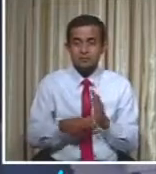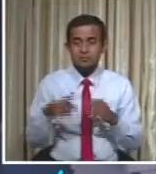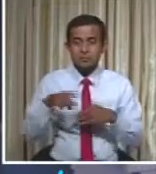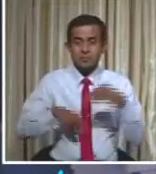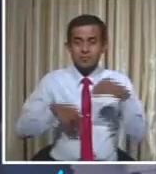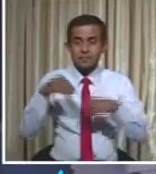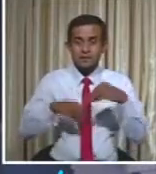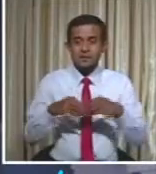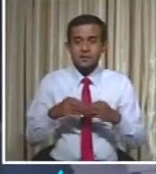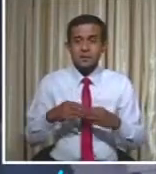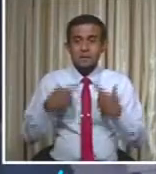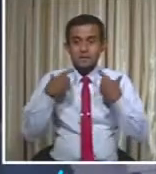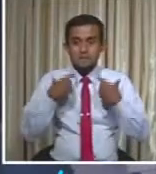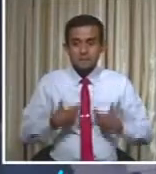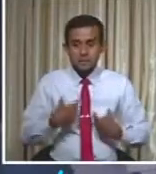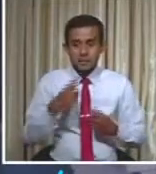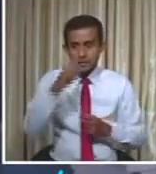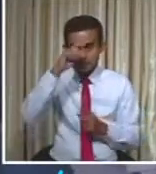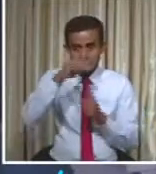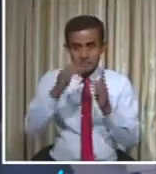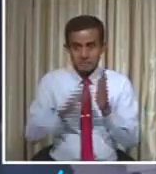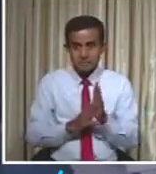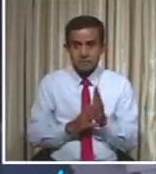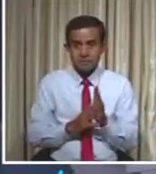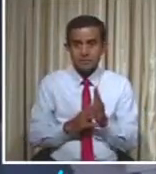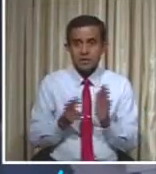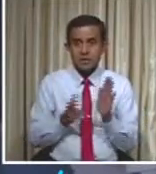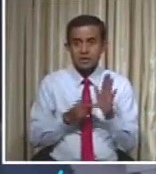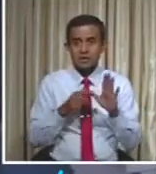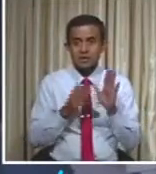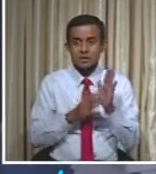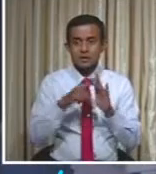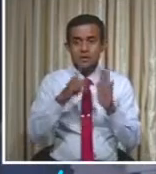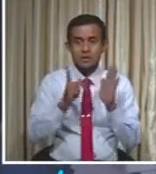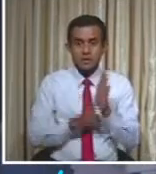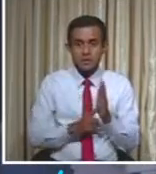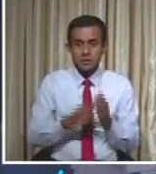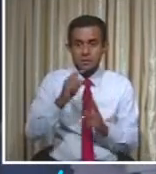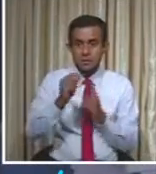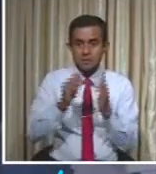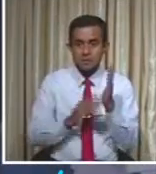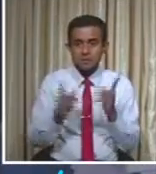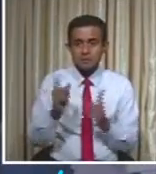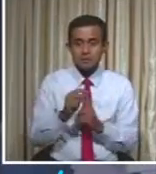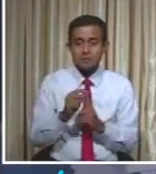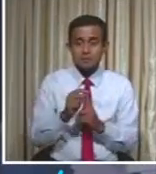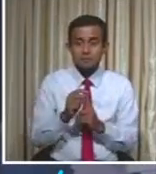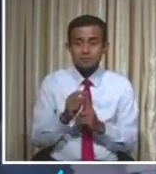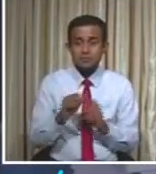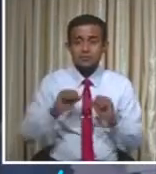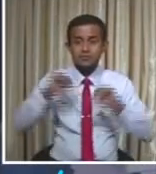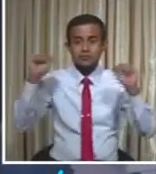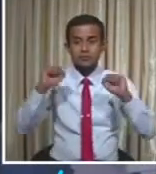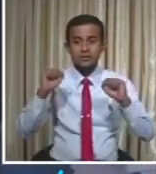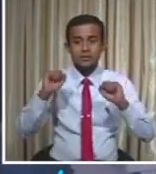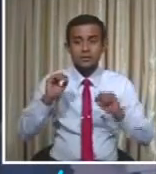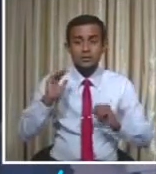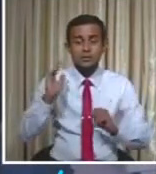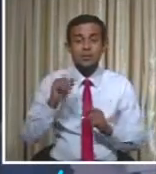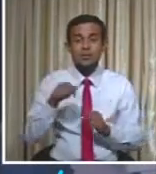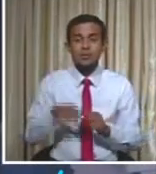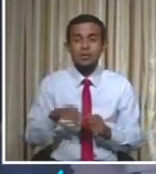දෙන්න මහින්ද රාජපක්ෂ අගමැතිතුමා නාමල් රාජපක්ෂ මන්ත්‍රීතුමාලා ඔය උද්ඝෝෂණය කරයි කියන